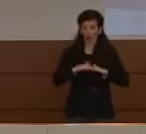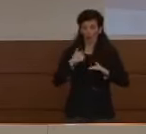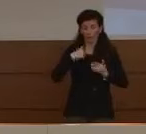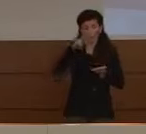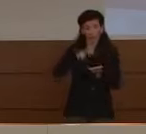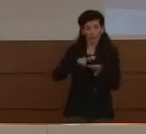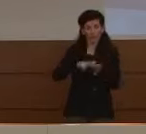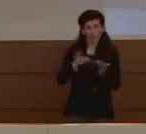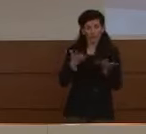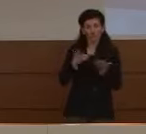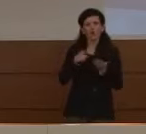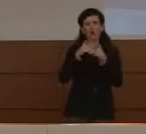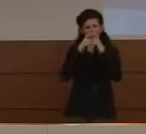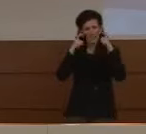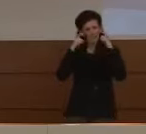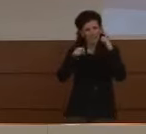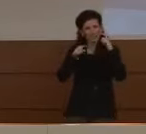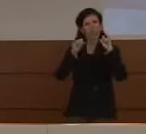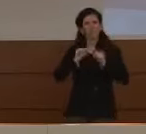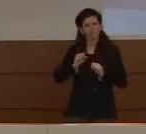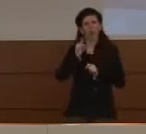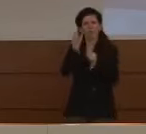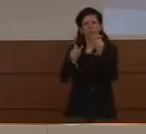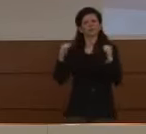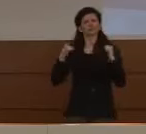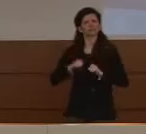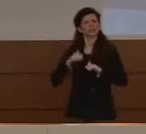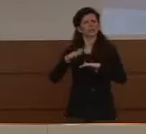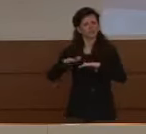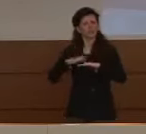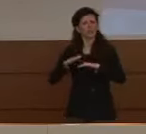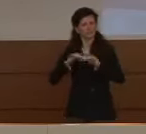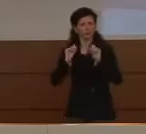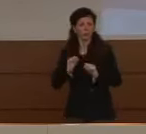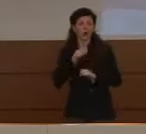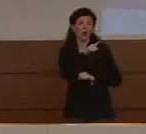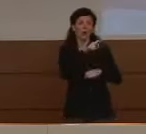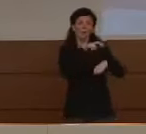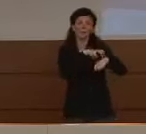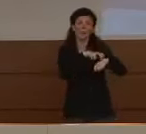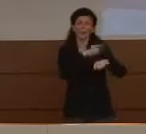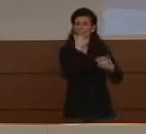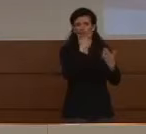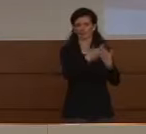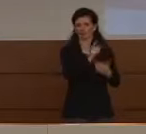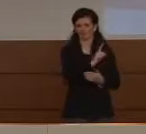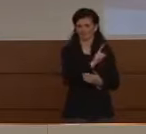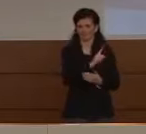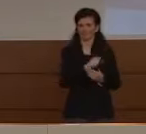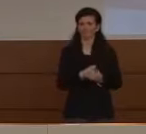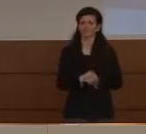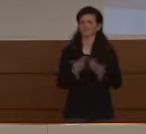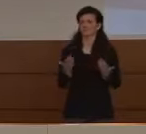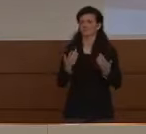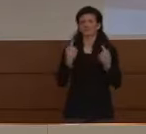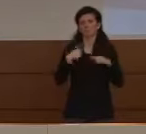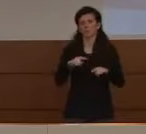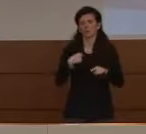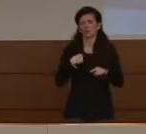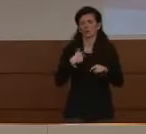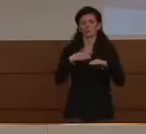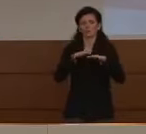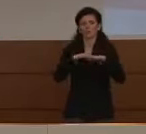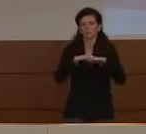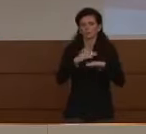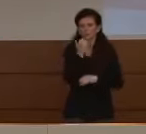uso della popolazione non per un uso da parte dei medici per questo noi ci siamo scusati con